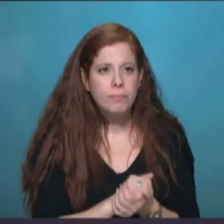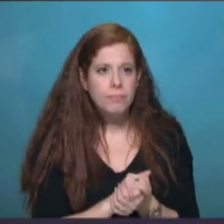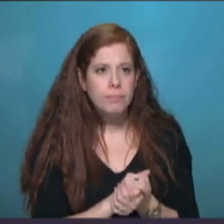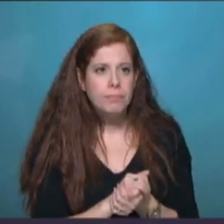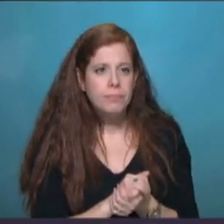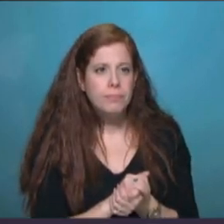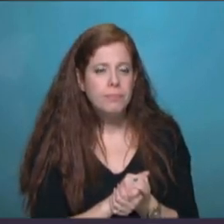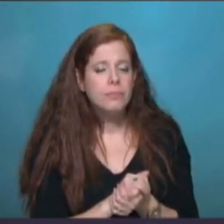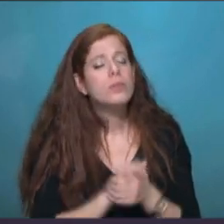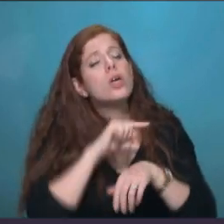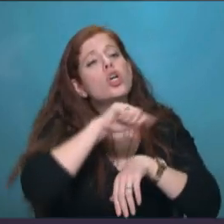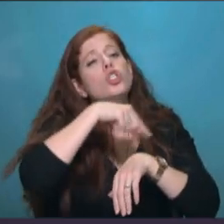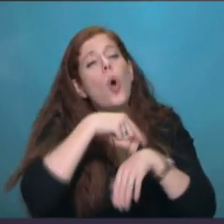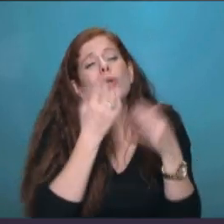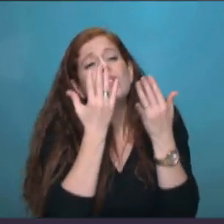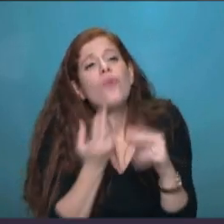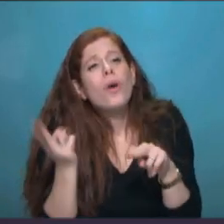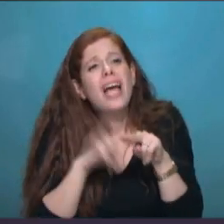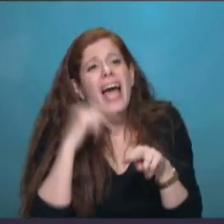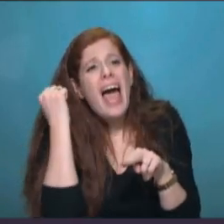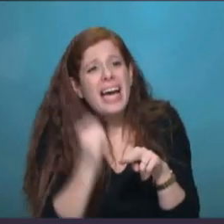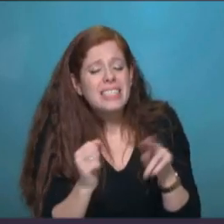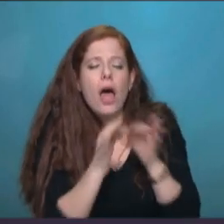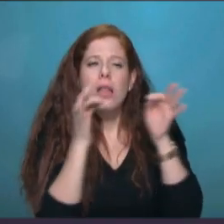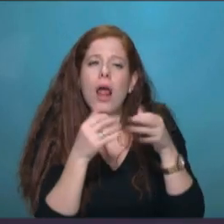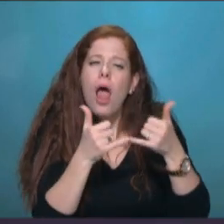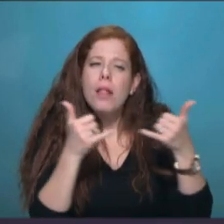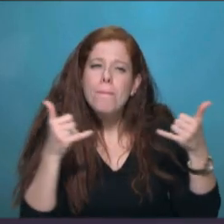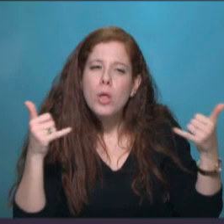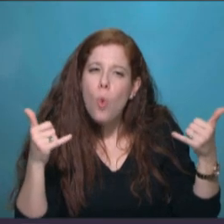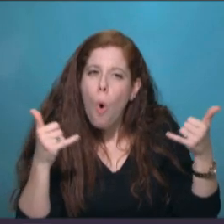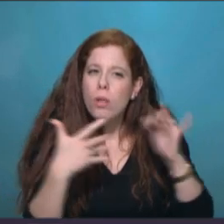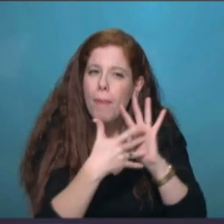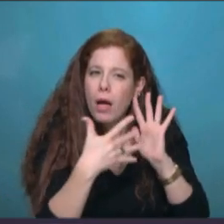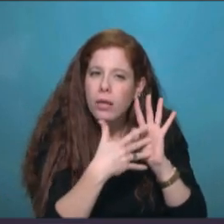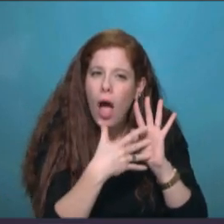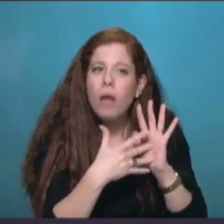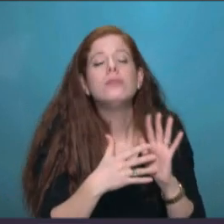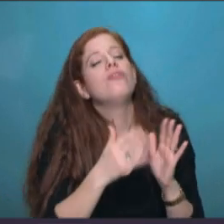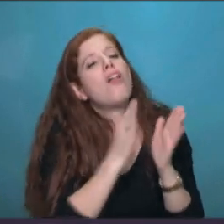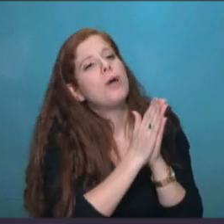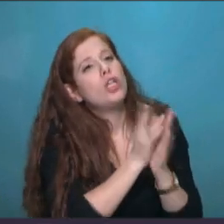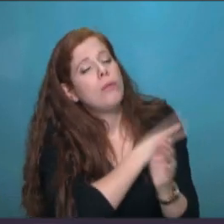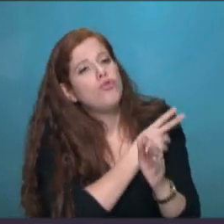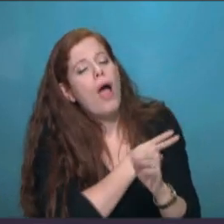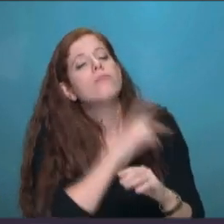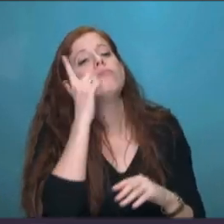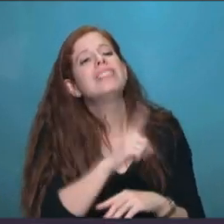שעות ספורות לאחר הרצח חלה התפתחות בחקירה, ולבקשת המשטרה, בית משפט השלום בראשון לציון הוציא צו איסור פרסום על